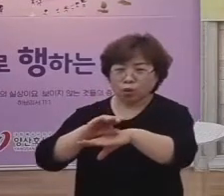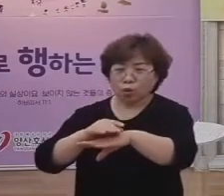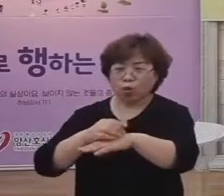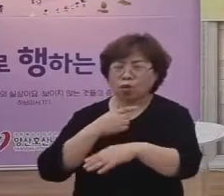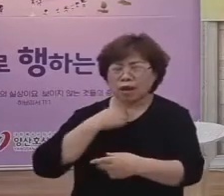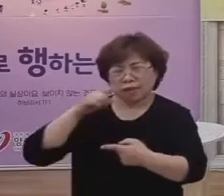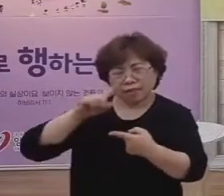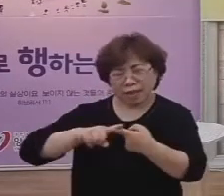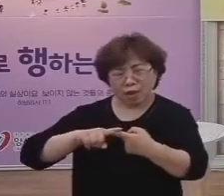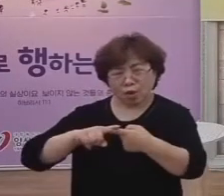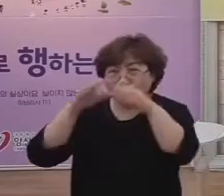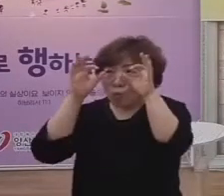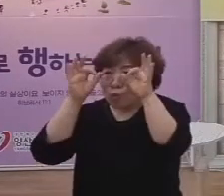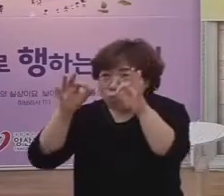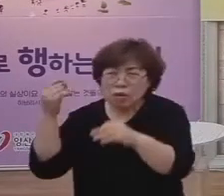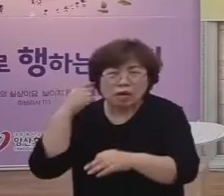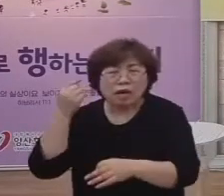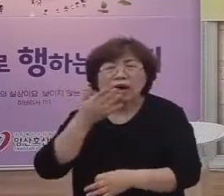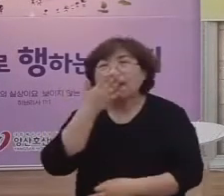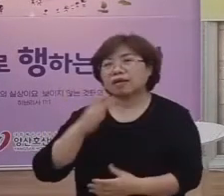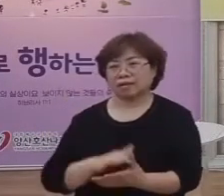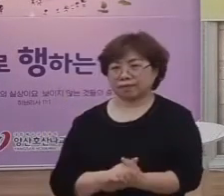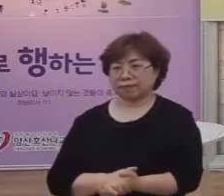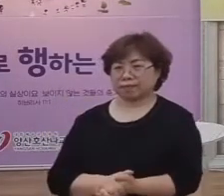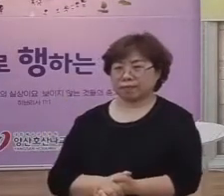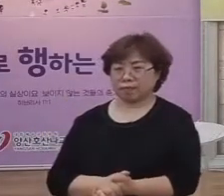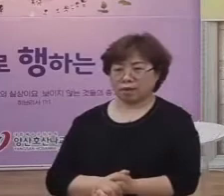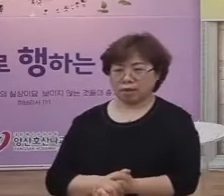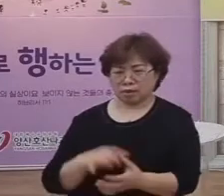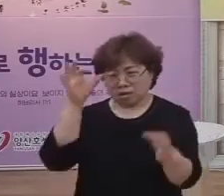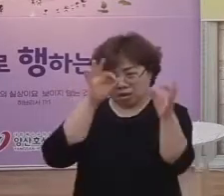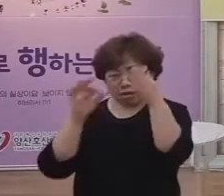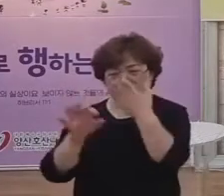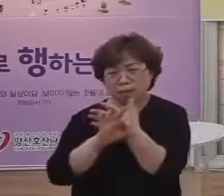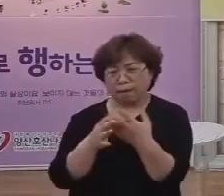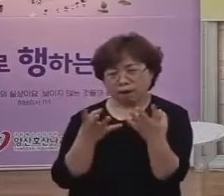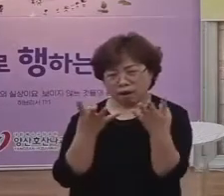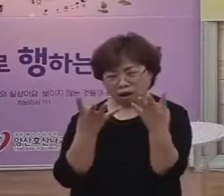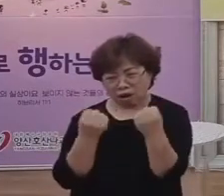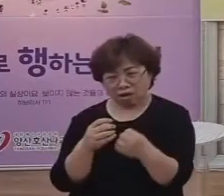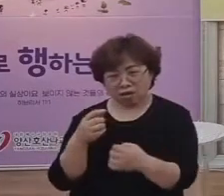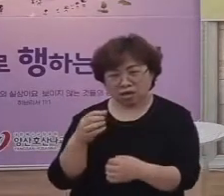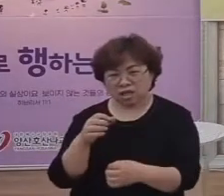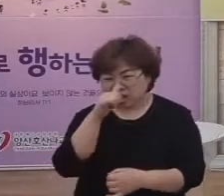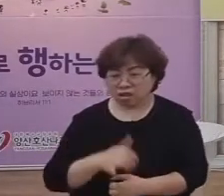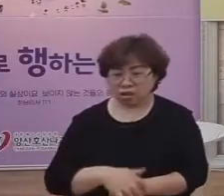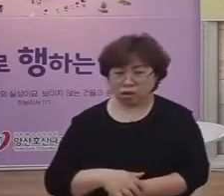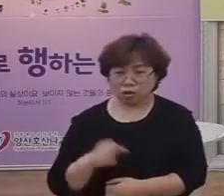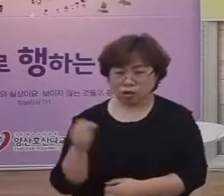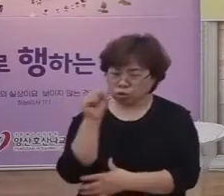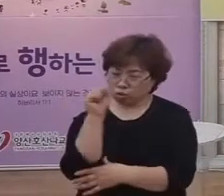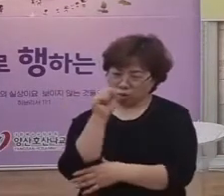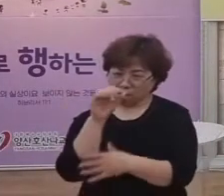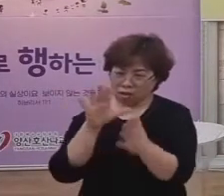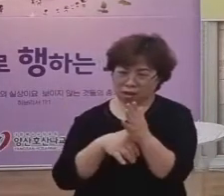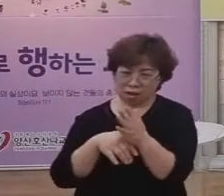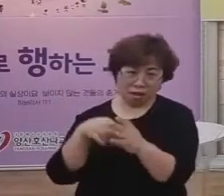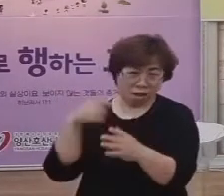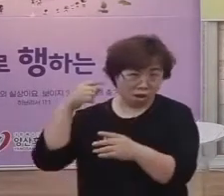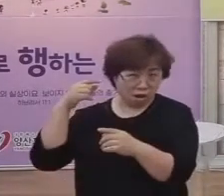들을 수가 있습니다. 채널만 돌리면 기독교 방송이 나오고, 여러분 차에서 운전하면서도